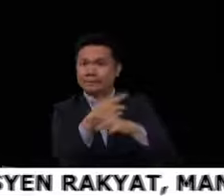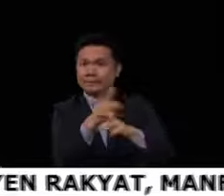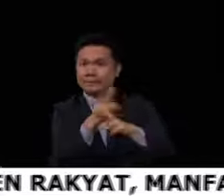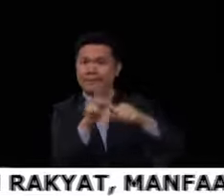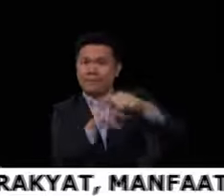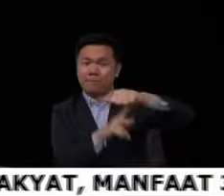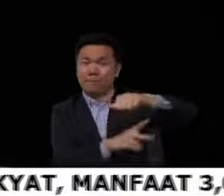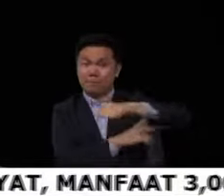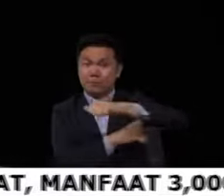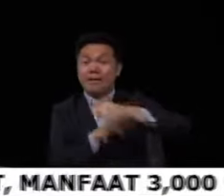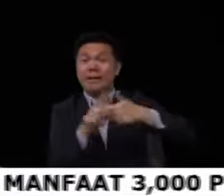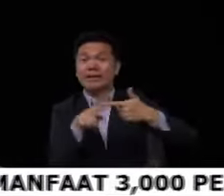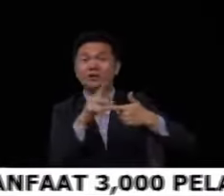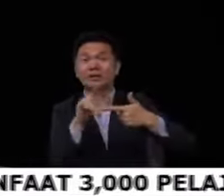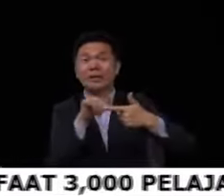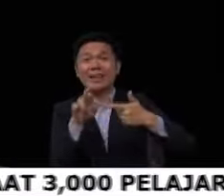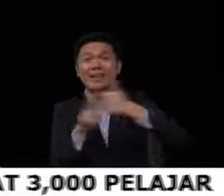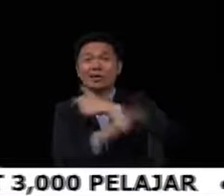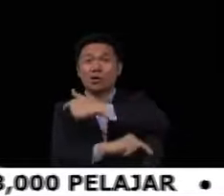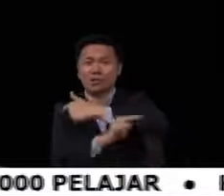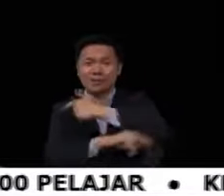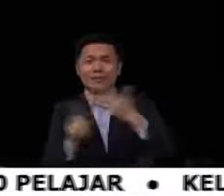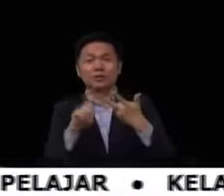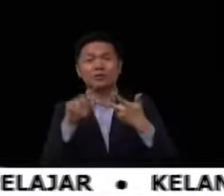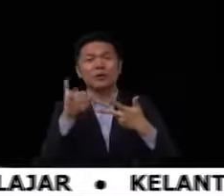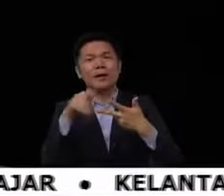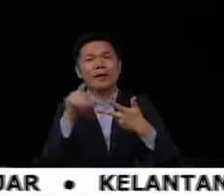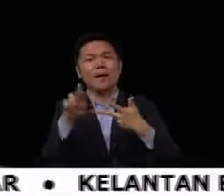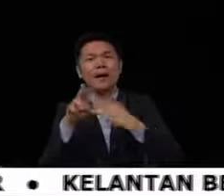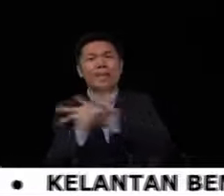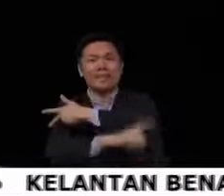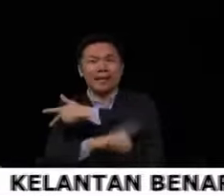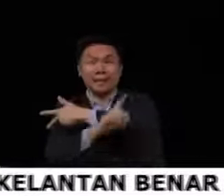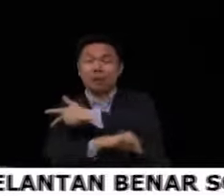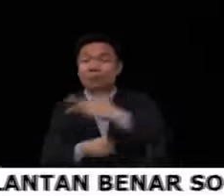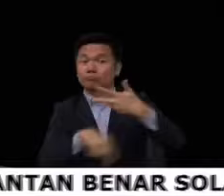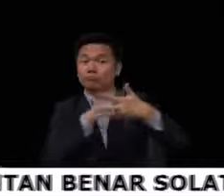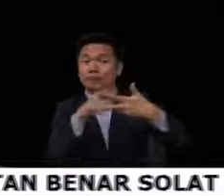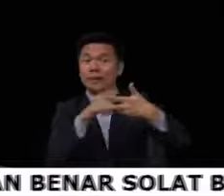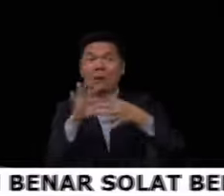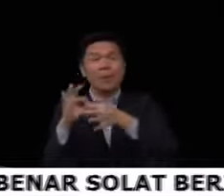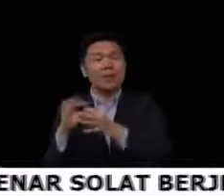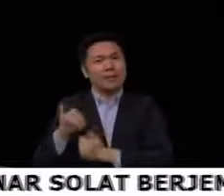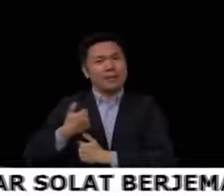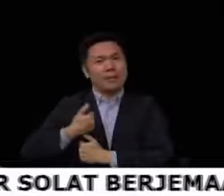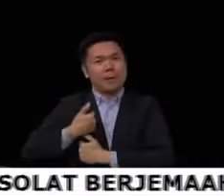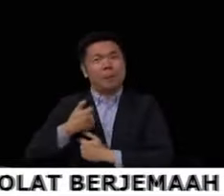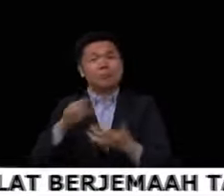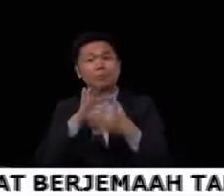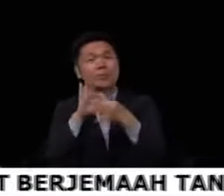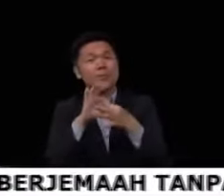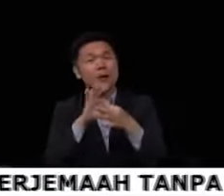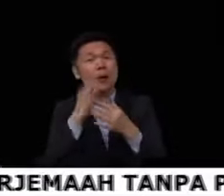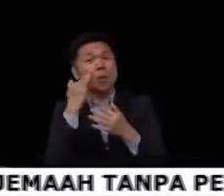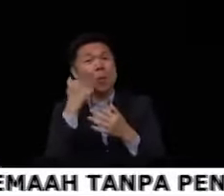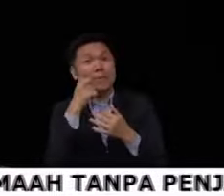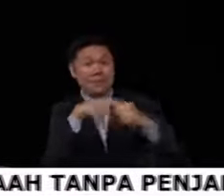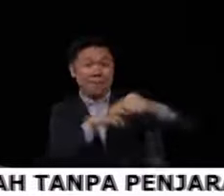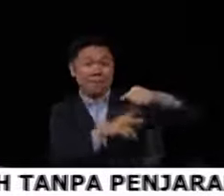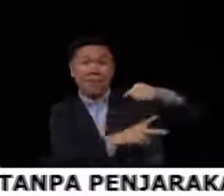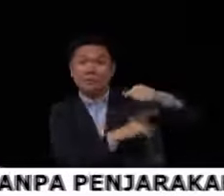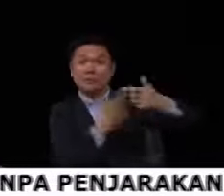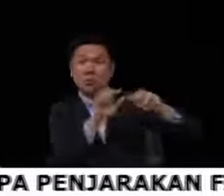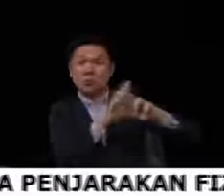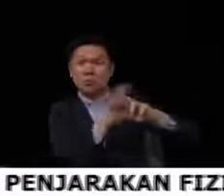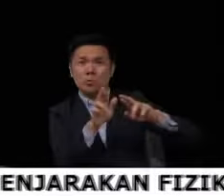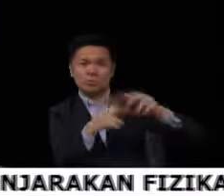aja Keane glider juga diajak ke Aneka daerah bekerjasama dengan angkatan tentera Malaysia Avabel brush sudah pun